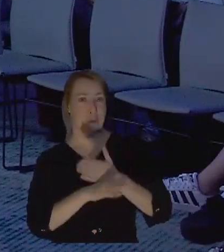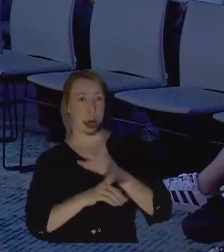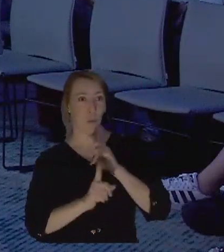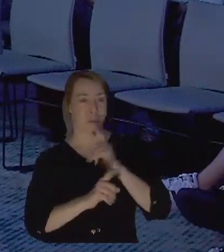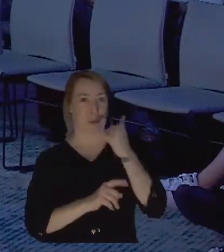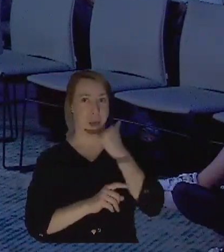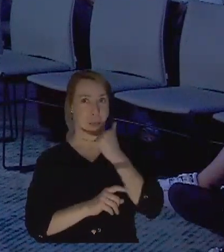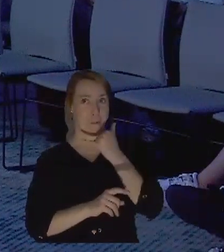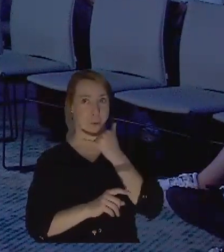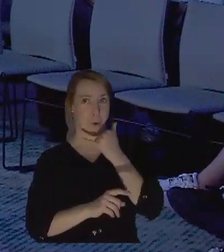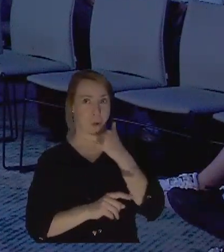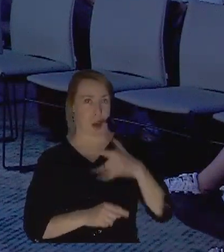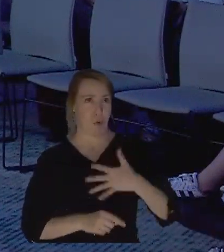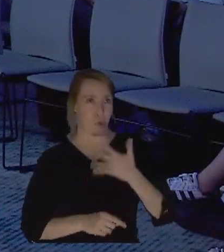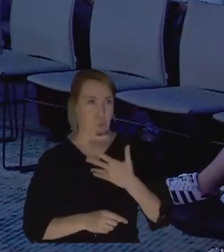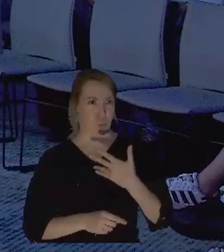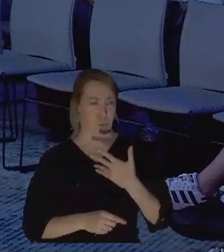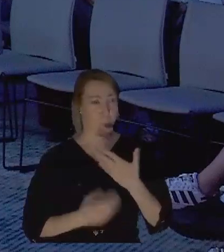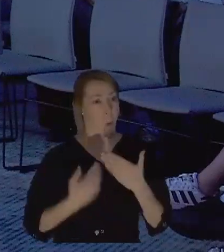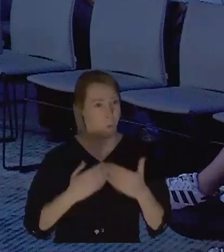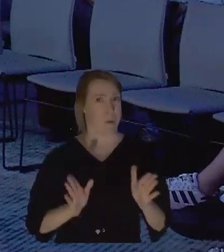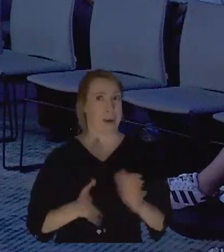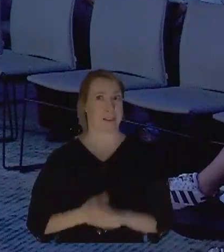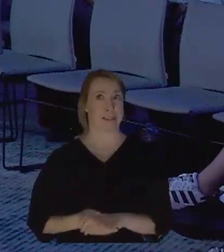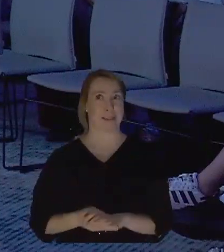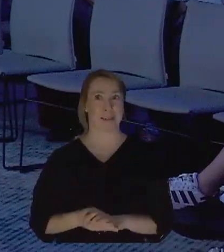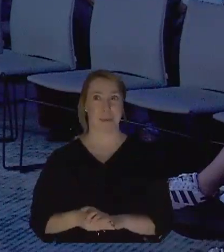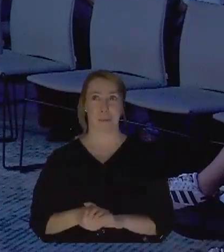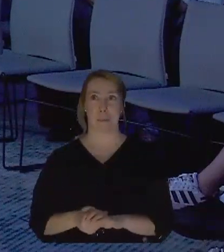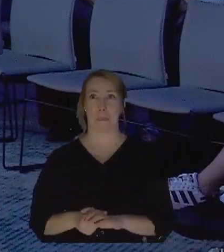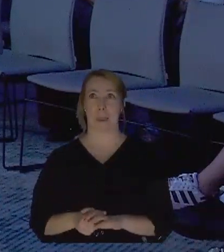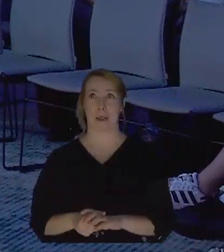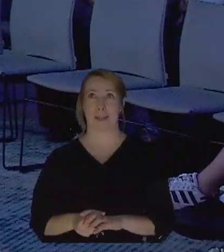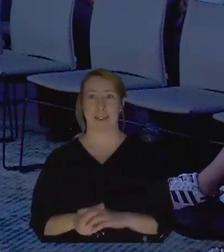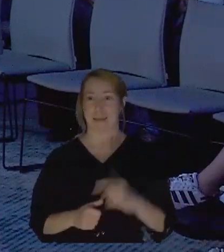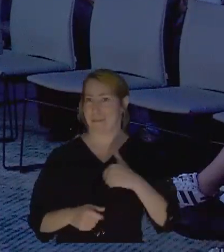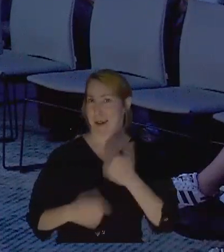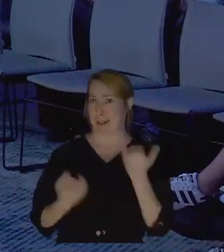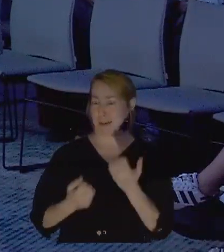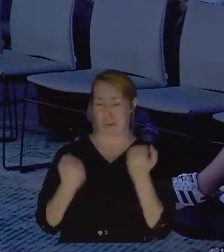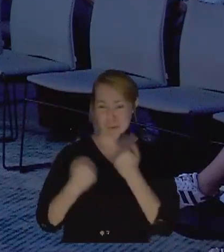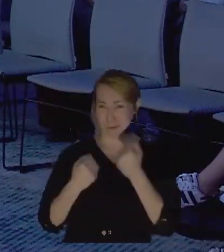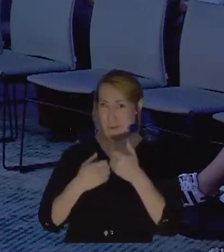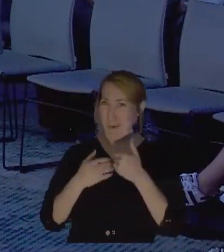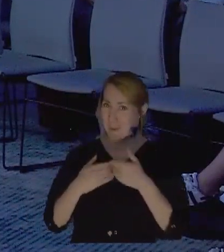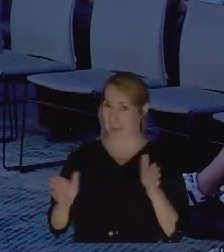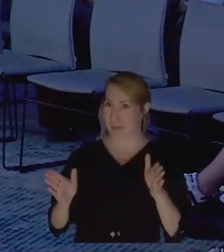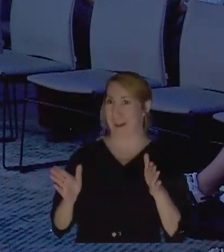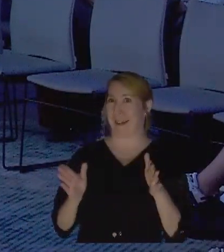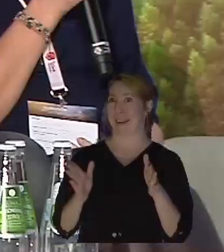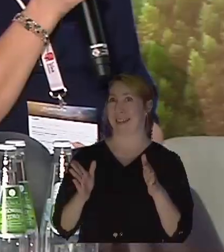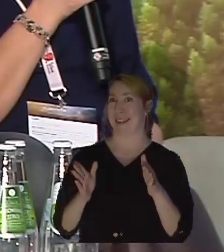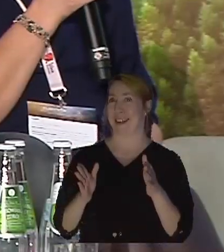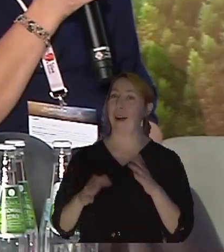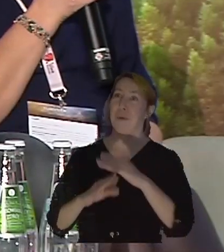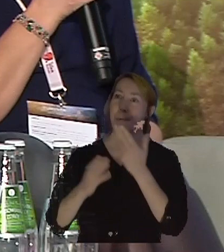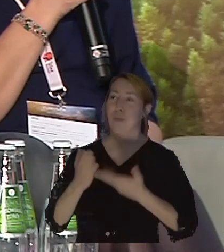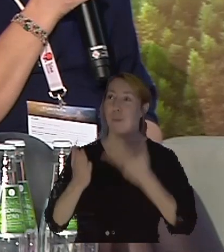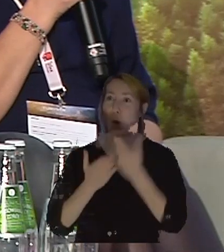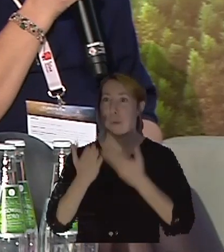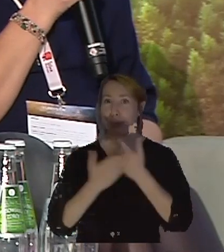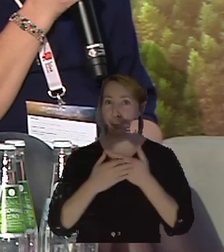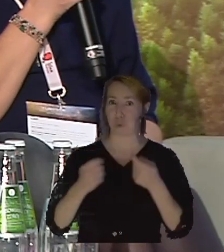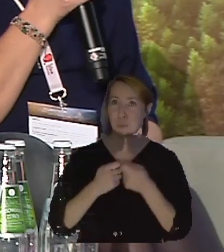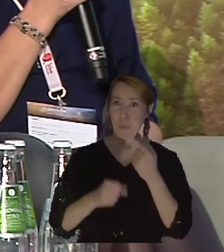telefon i poczułem wielką otwartość wręcz. Ja zawsze jestem bardzo otwarta na wszelkie propozycje współpracy.